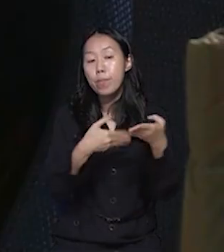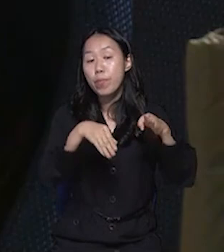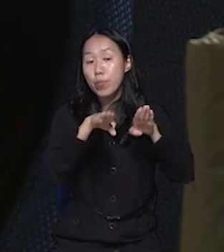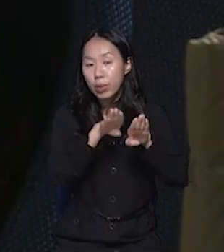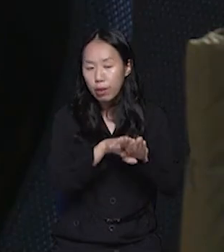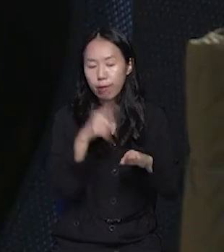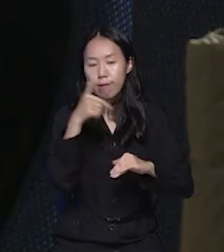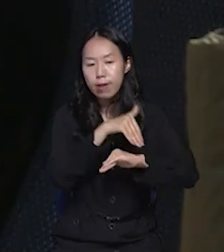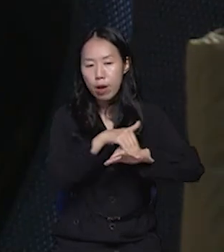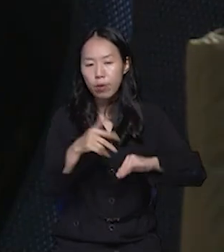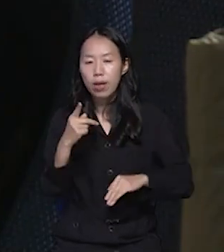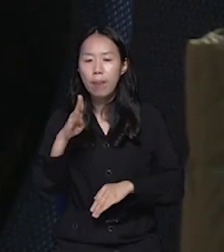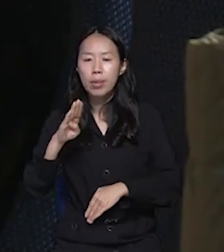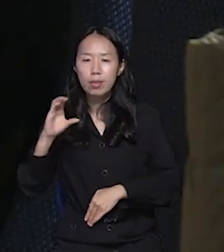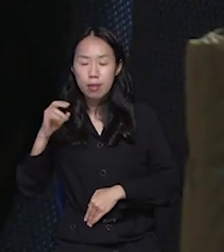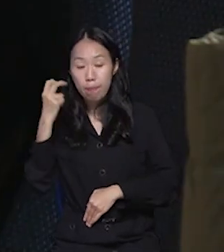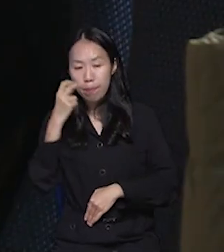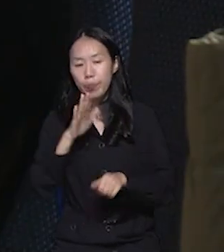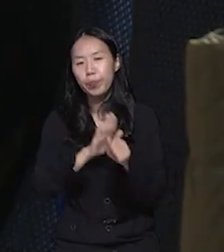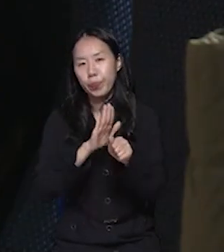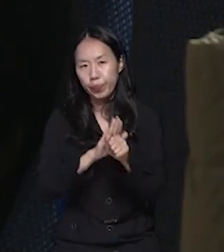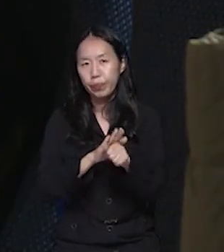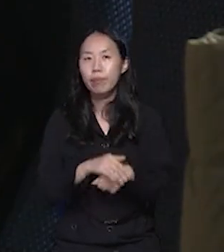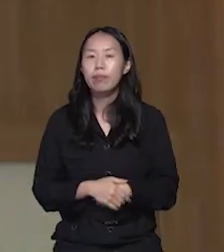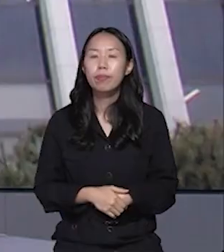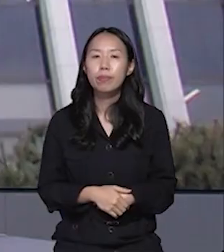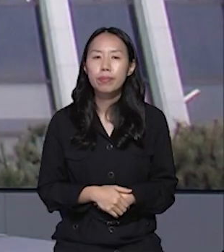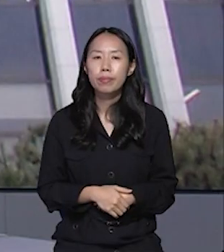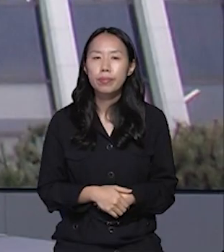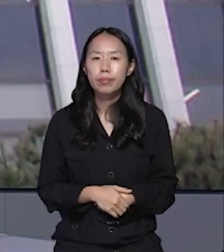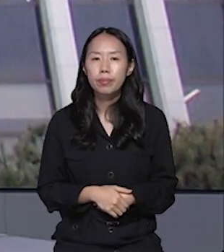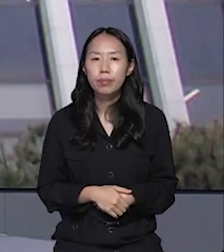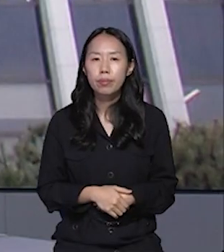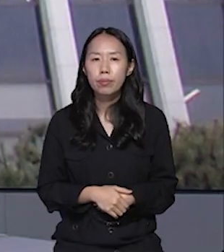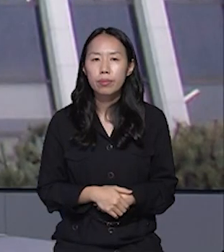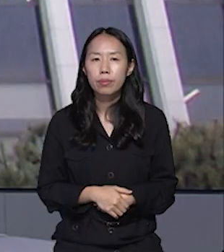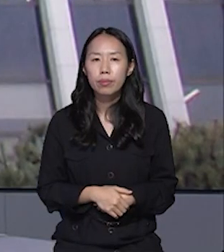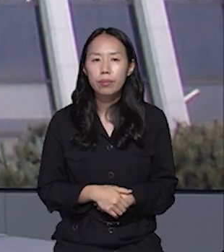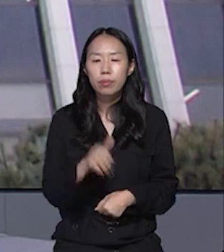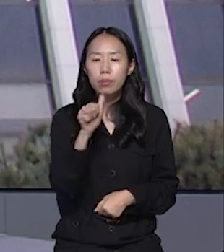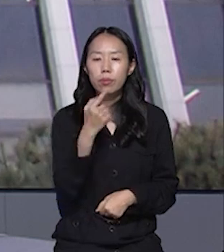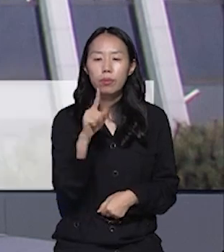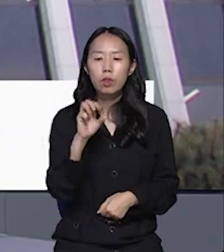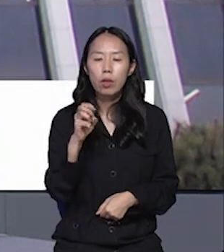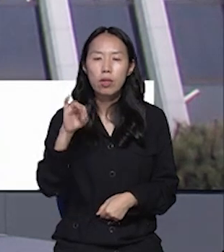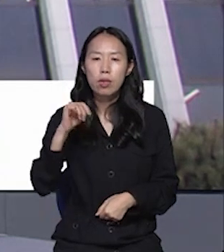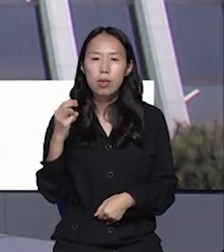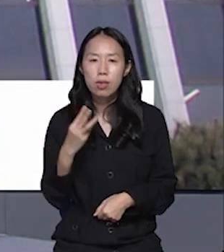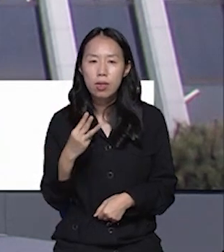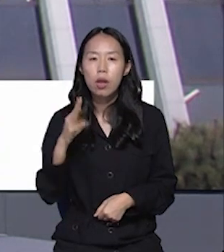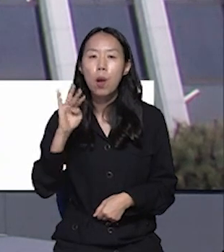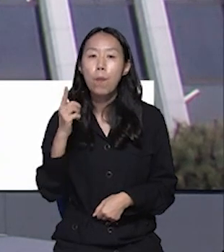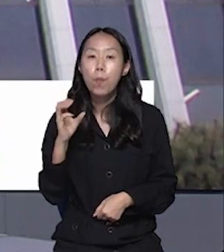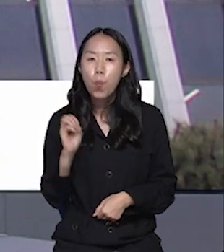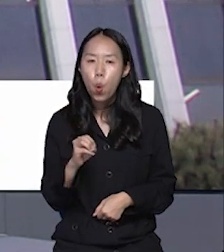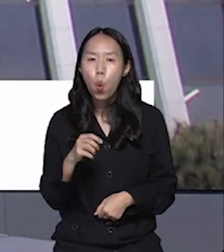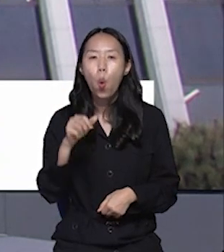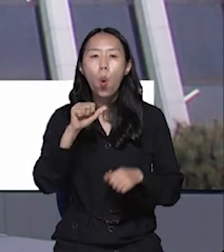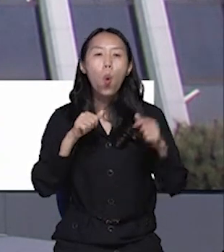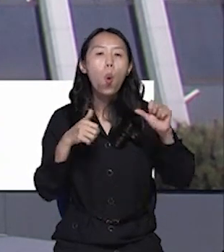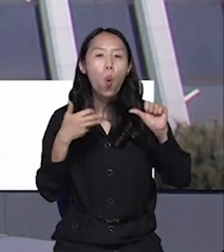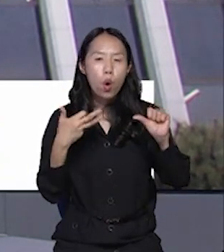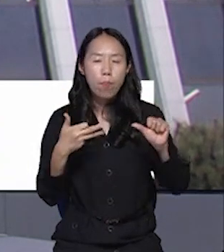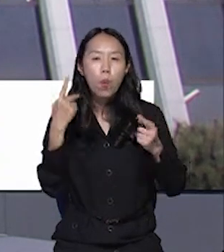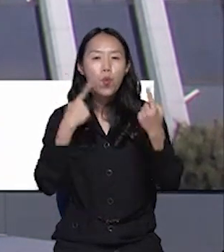주최하고 KBC 광주 방송이 주관합니다 황일봉 518 부상자회 회장이 자신에